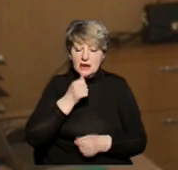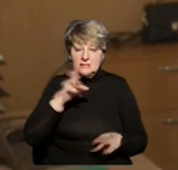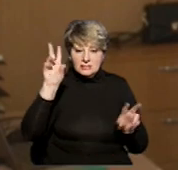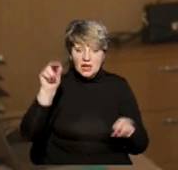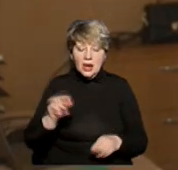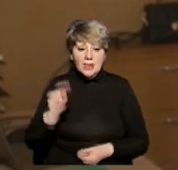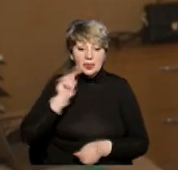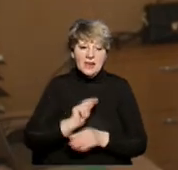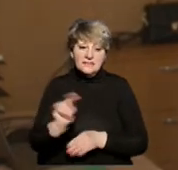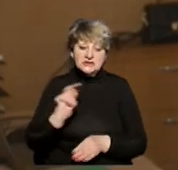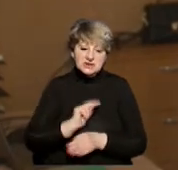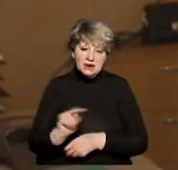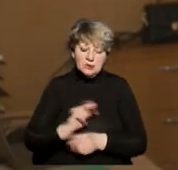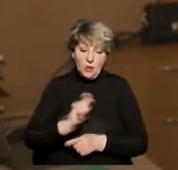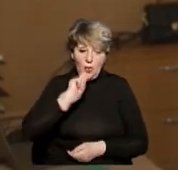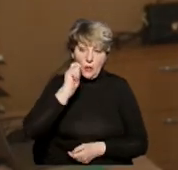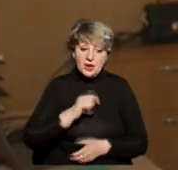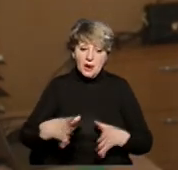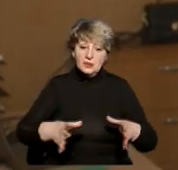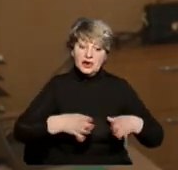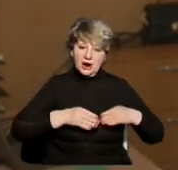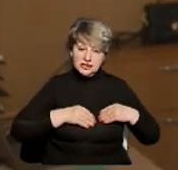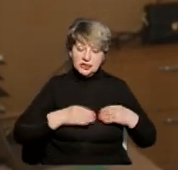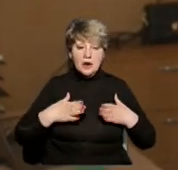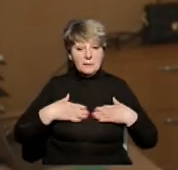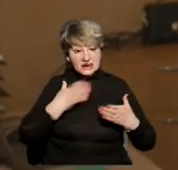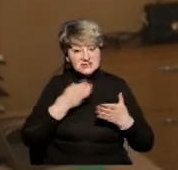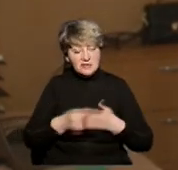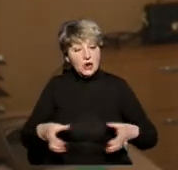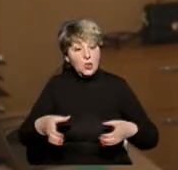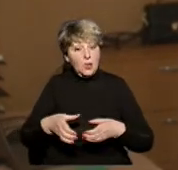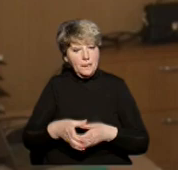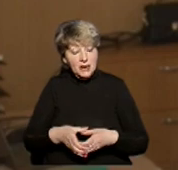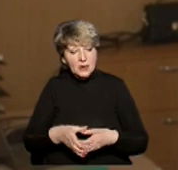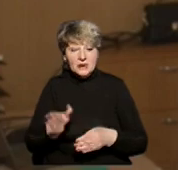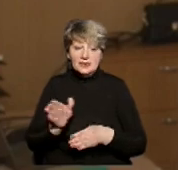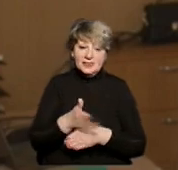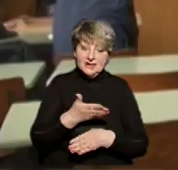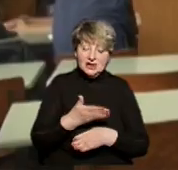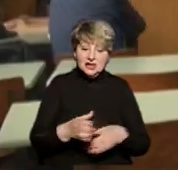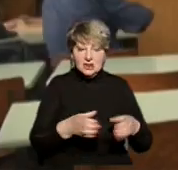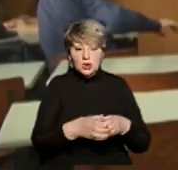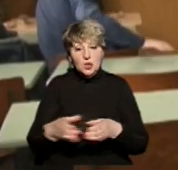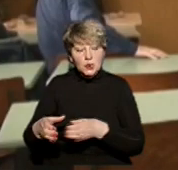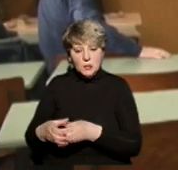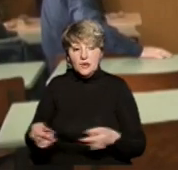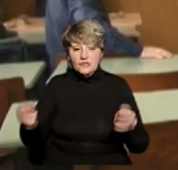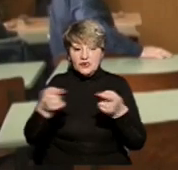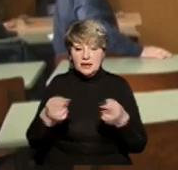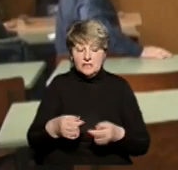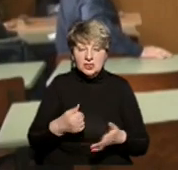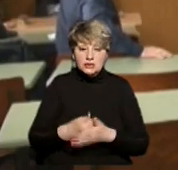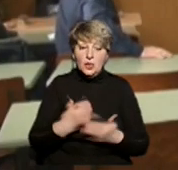українською разом». Під час реєстрації ми своєю командою ділили групи відповідно до